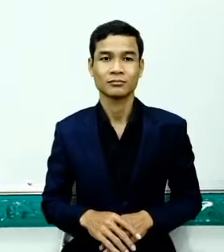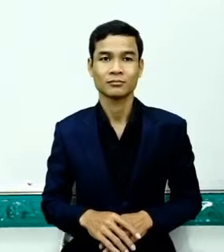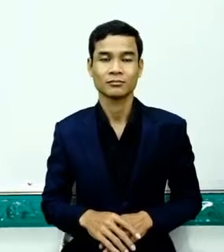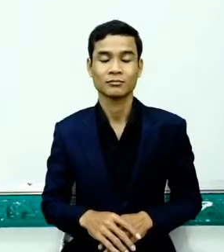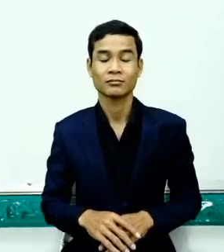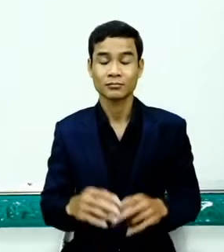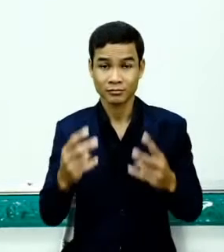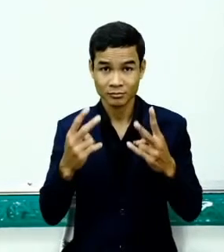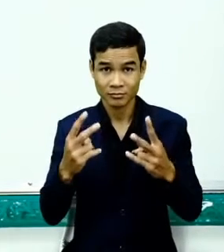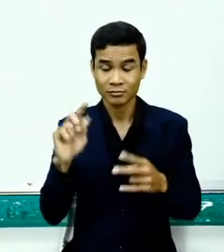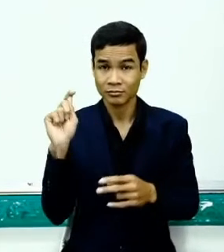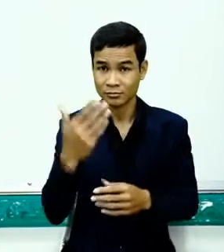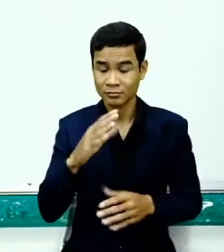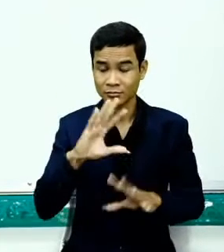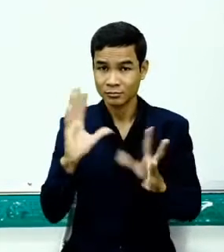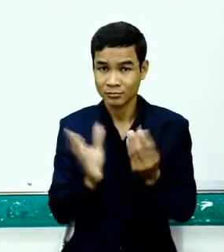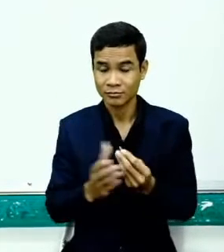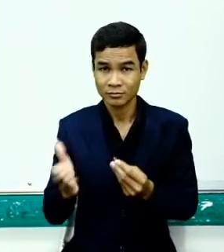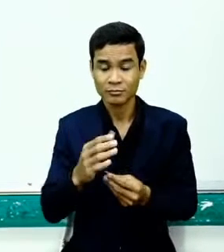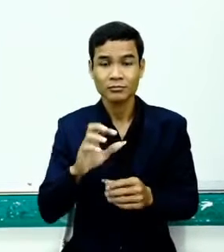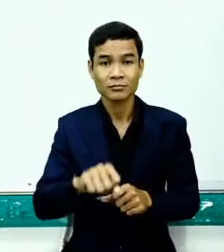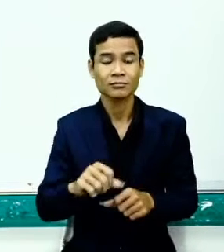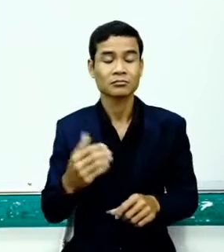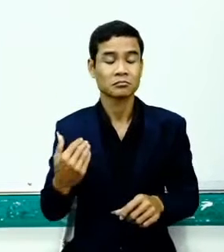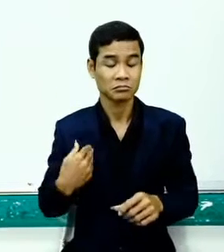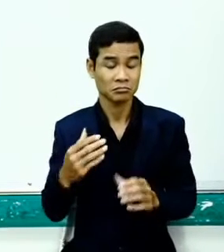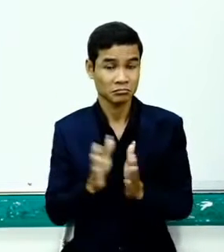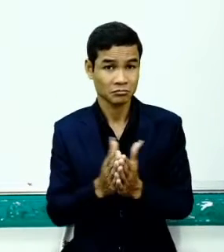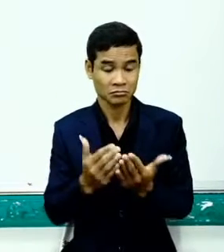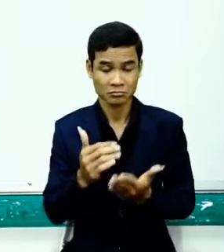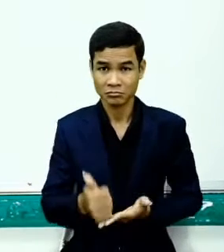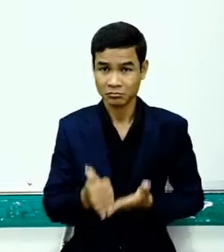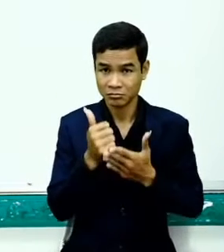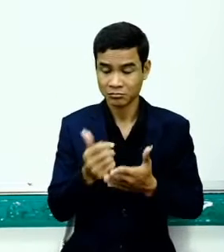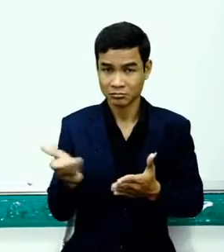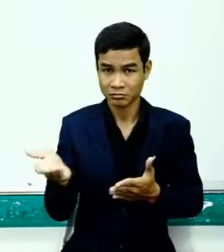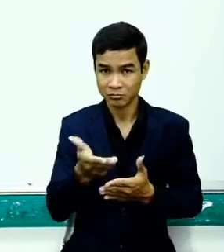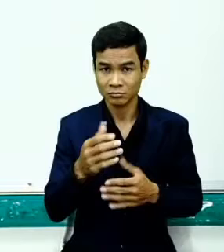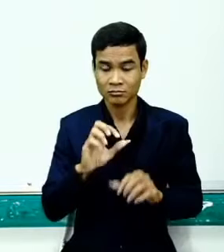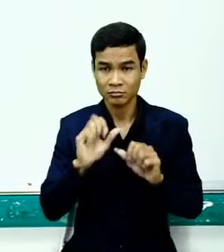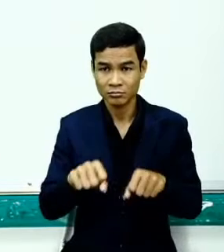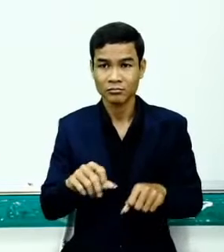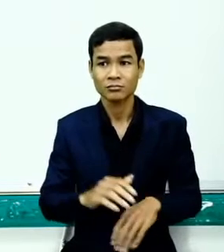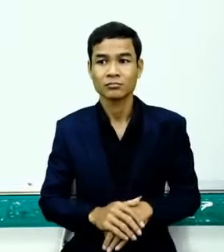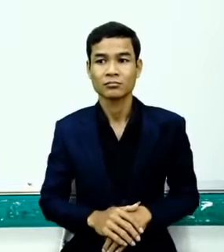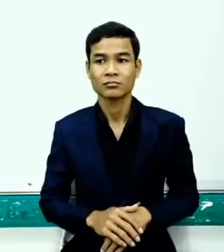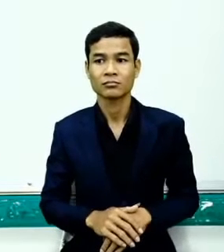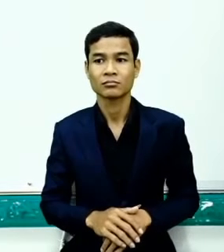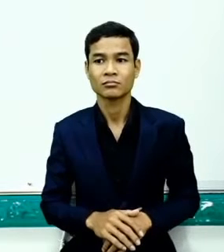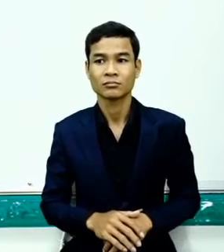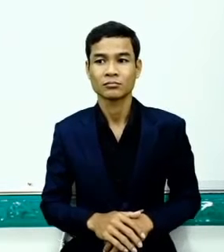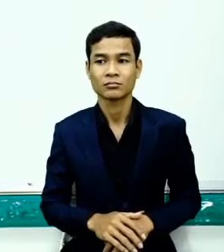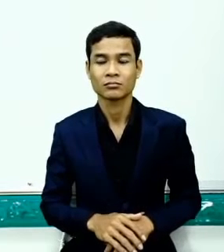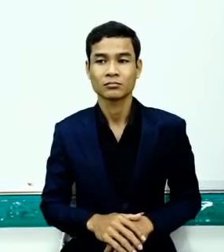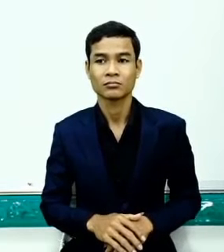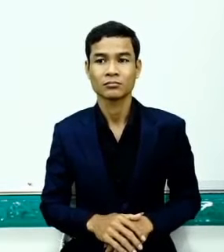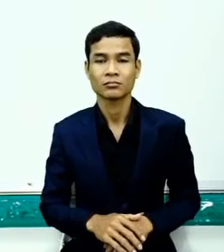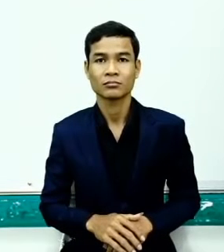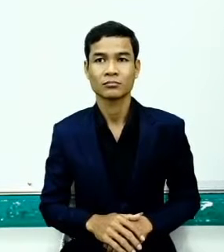តោះសង្កេតមើលរូបភាពនេះទាំងអស់គ្នាចំពោះកូនដែលមានសិភ័យជំនួយក៏ចូលកូនយកសិភ័យជំនួយរបស់កូនមក